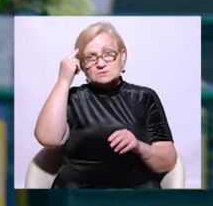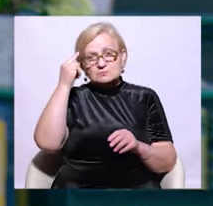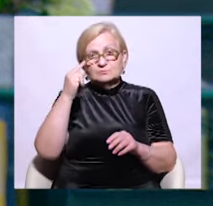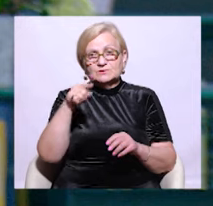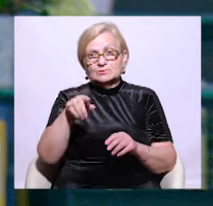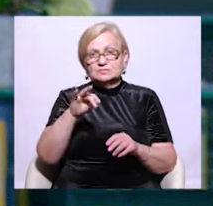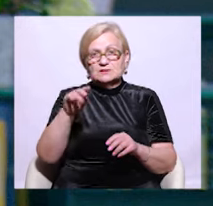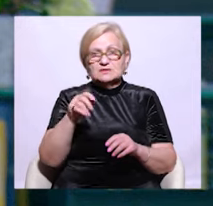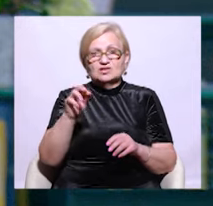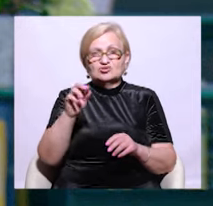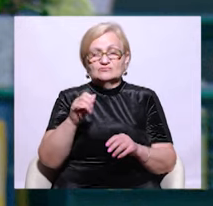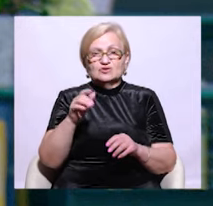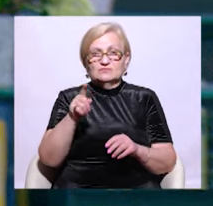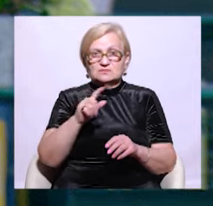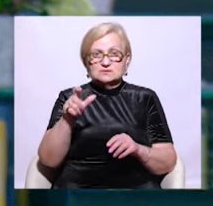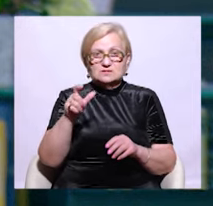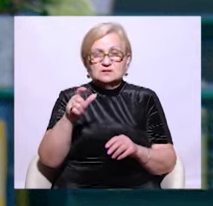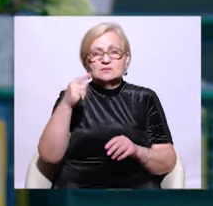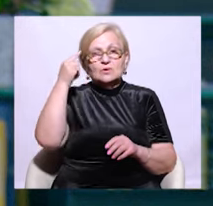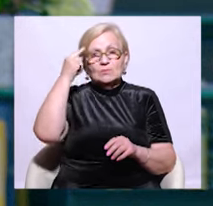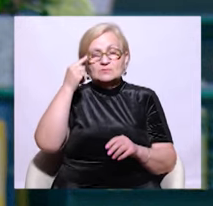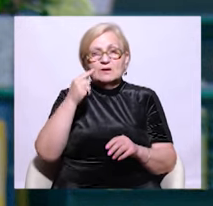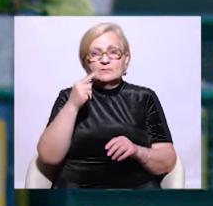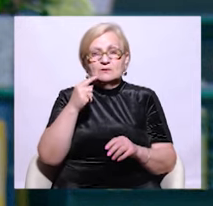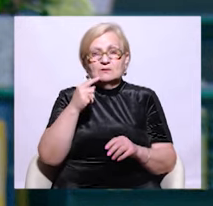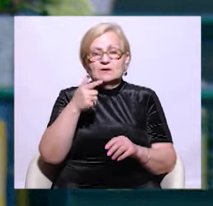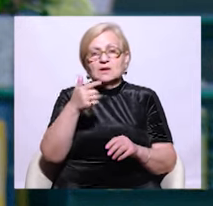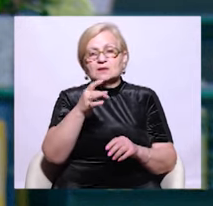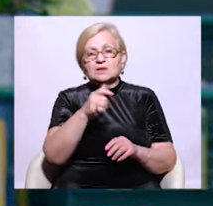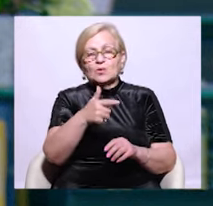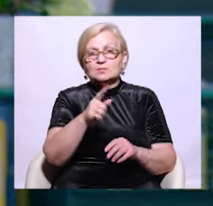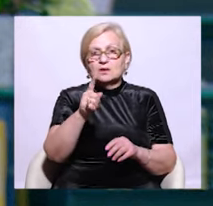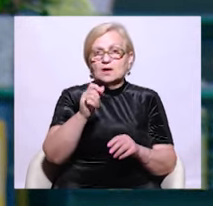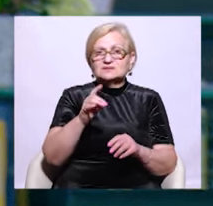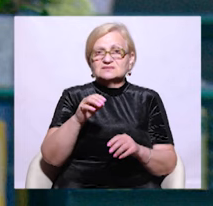ადამიანი, შეიძლება აი ამაზეც დაფიქრდეს, რომ გრიგოლ